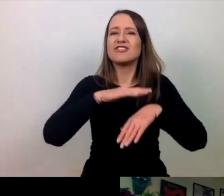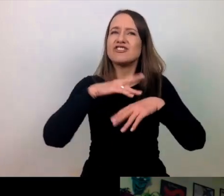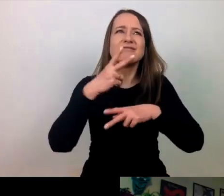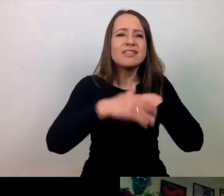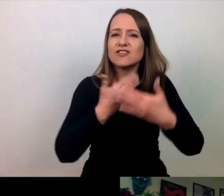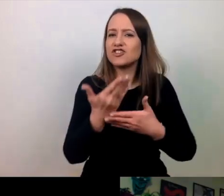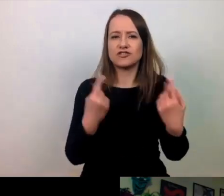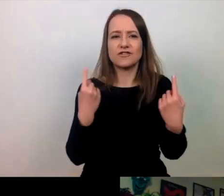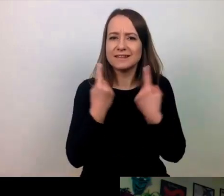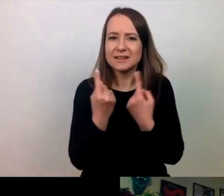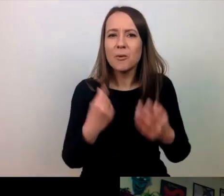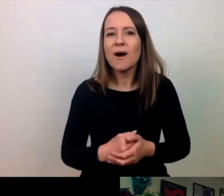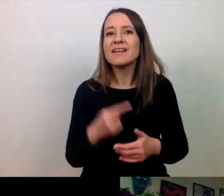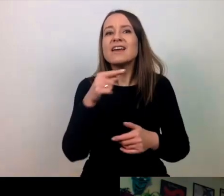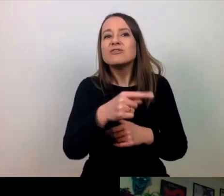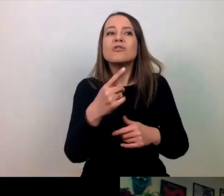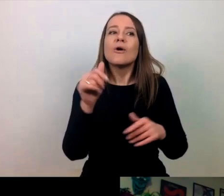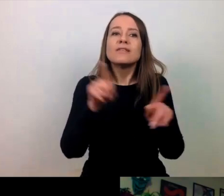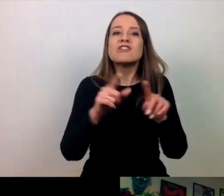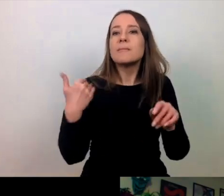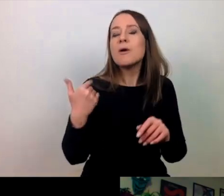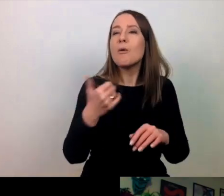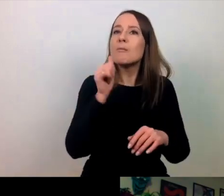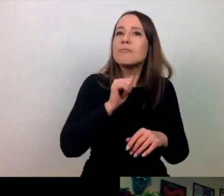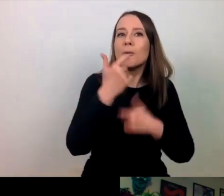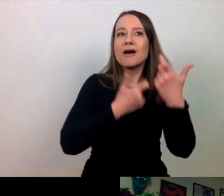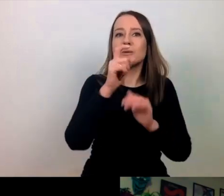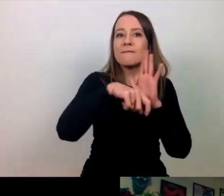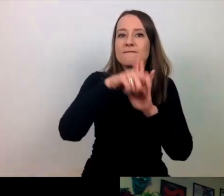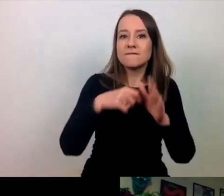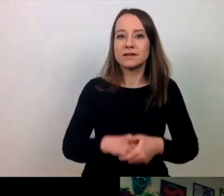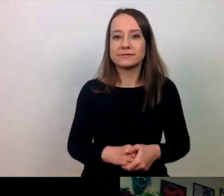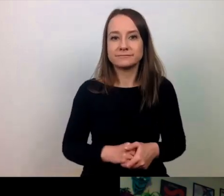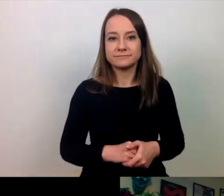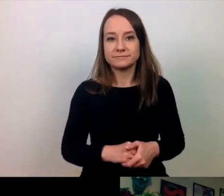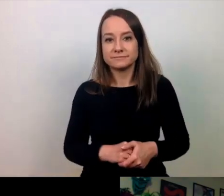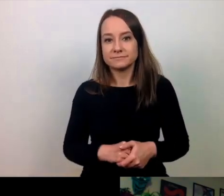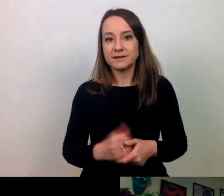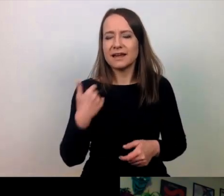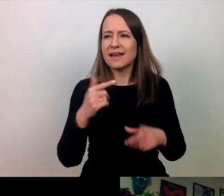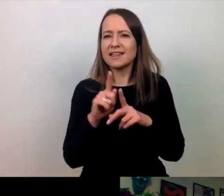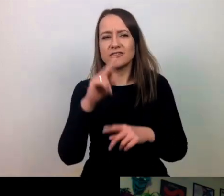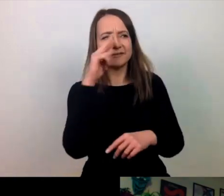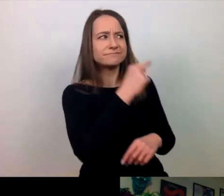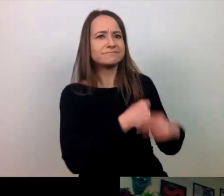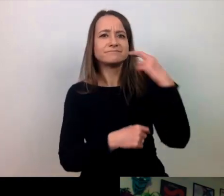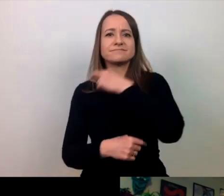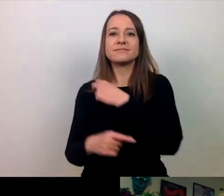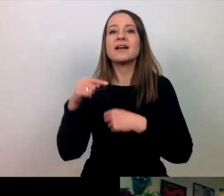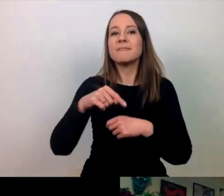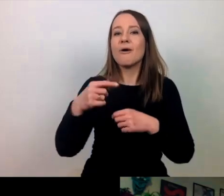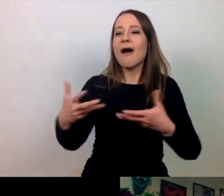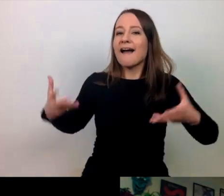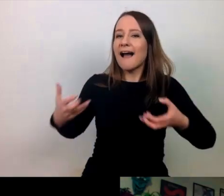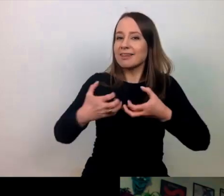więc to jest dosyć dużo. Gdzieś tutaj się włącza taki, ja tak się oglądam, bo na kanapie za mną siedzi kot i coś